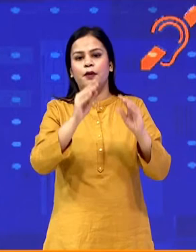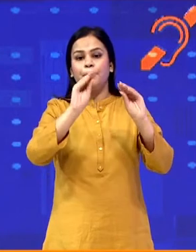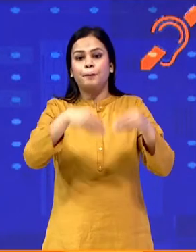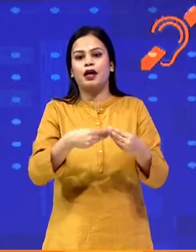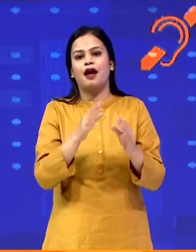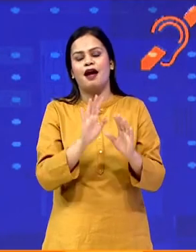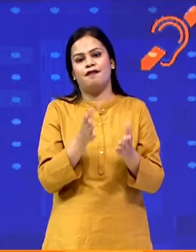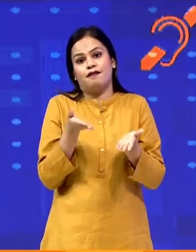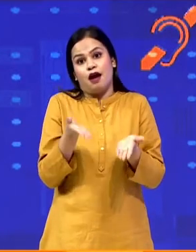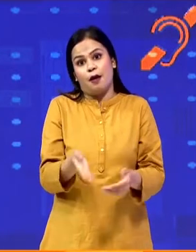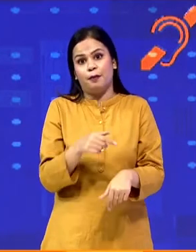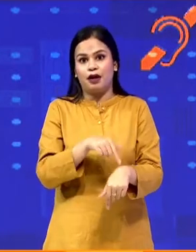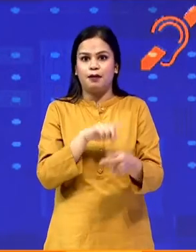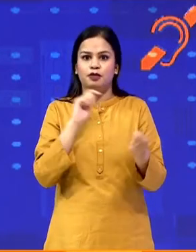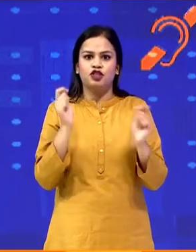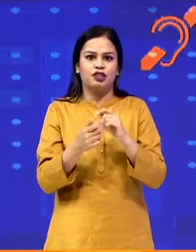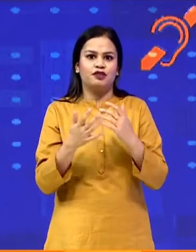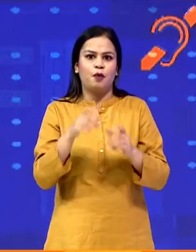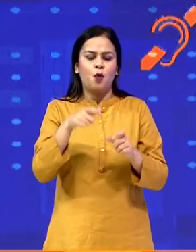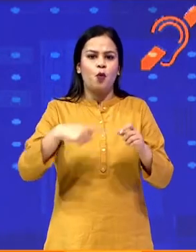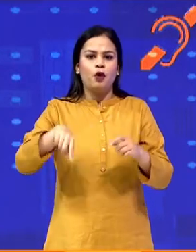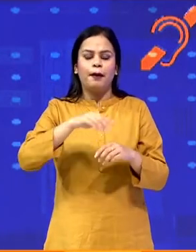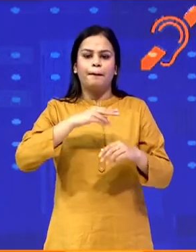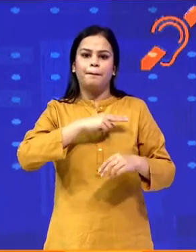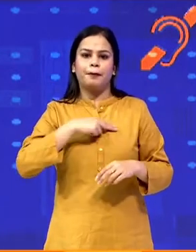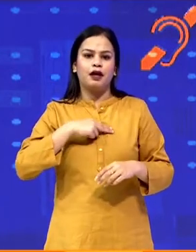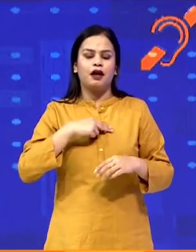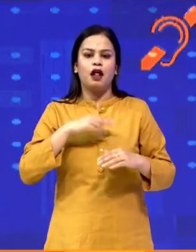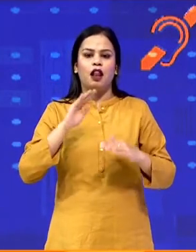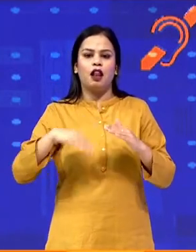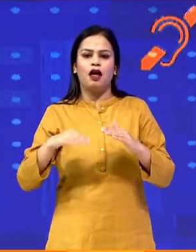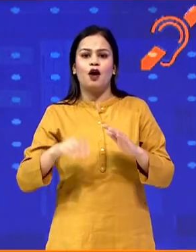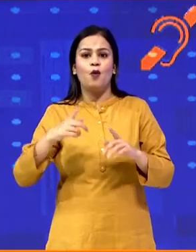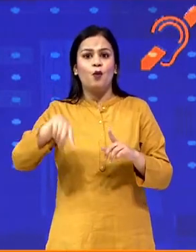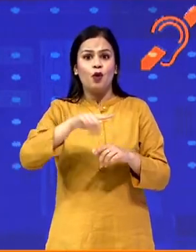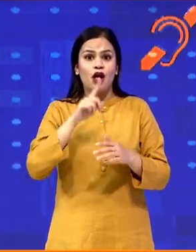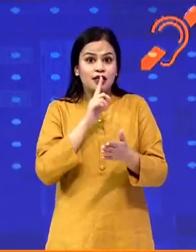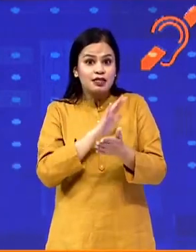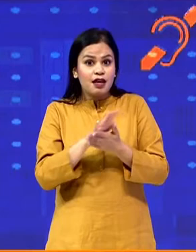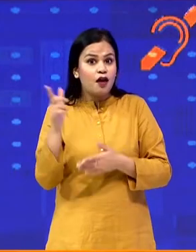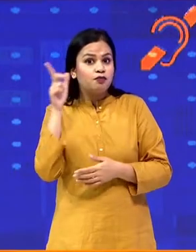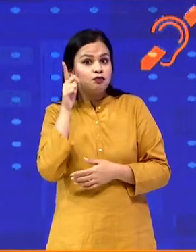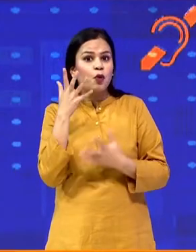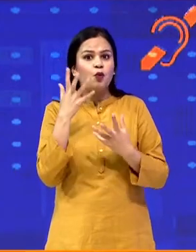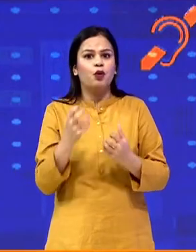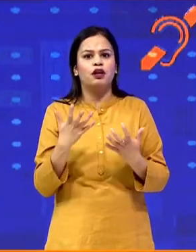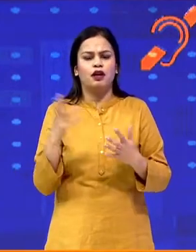आज की हर चीज को सच्चा सुना नहीं चाहता